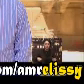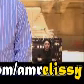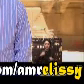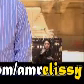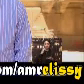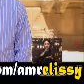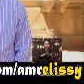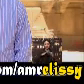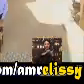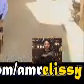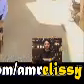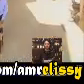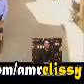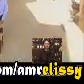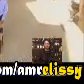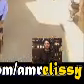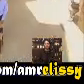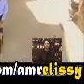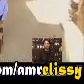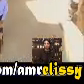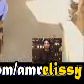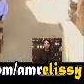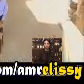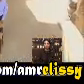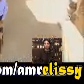متحرك. شوف التقرير.